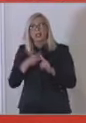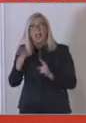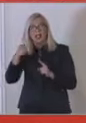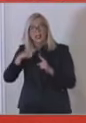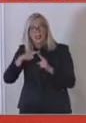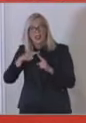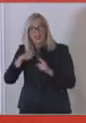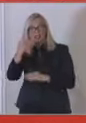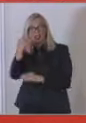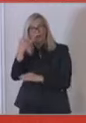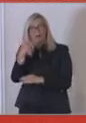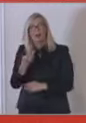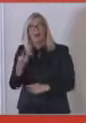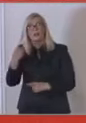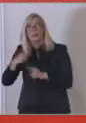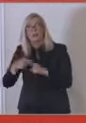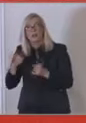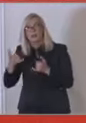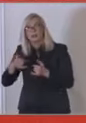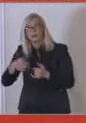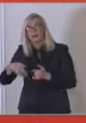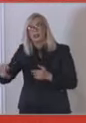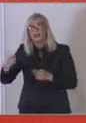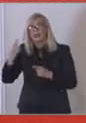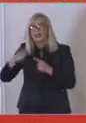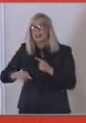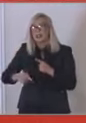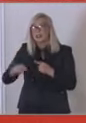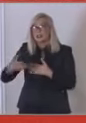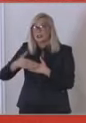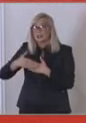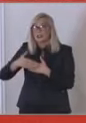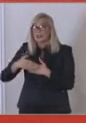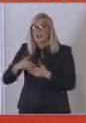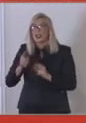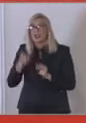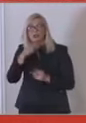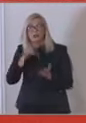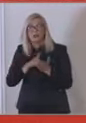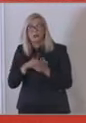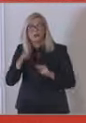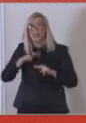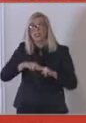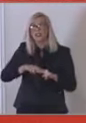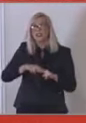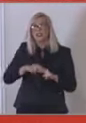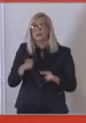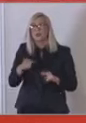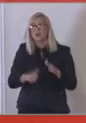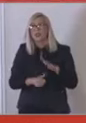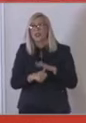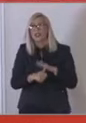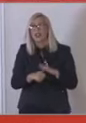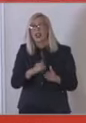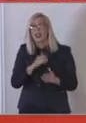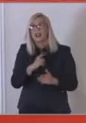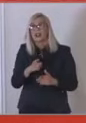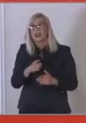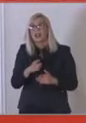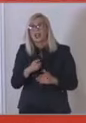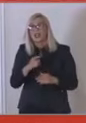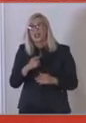nga më e madhe në Maqedoni. Pjesa e dytë është në mbarim të marrëdhënieve të ekspropriacionit, ku do ta